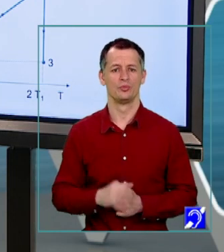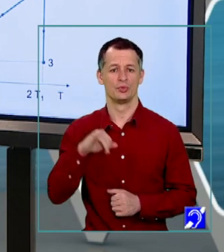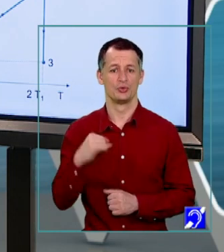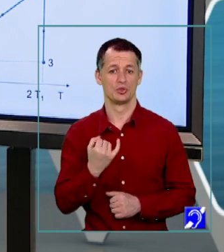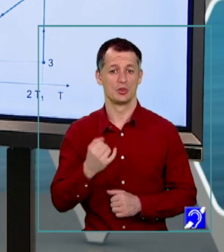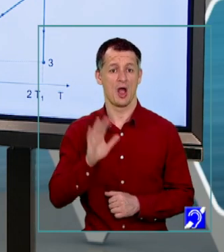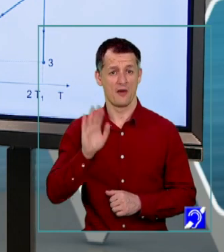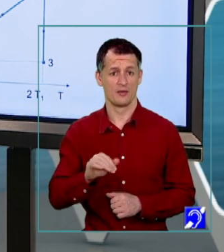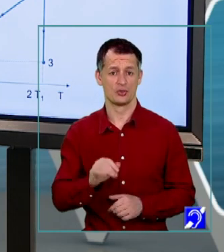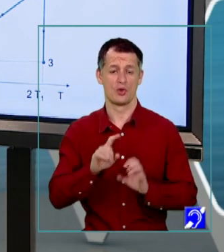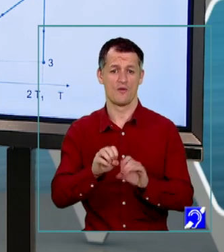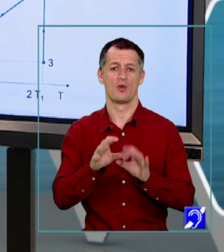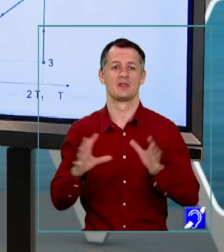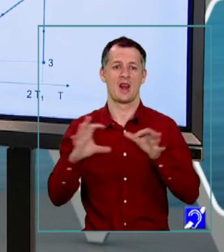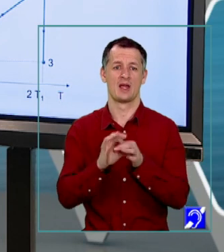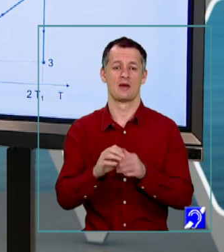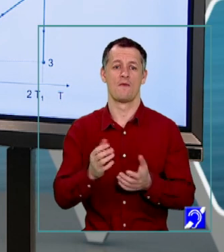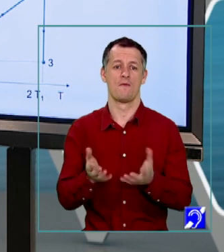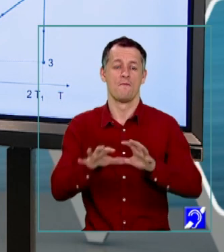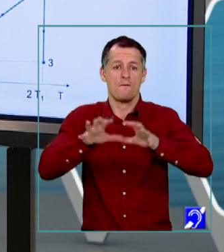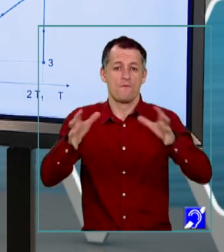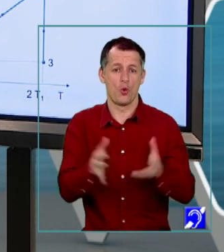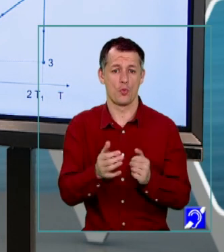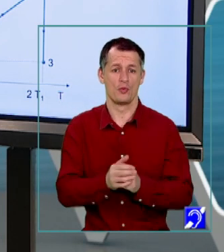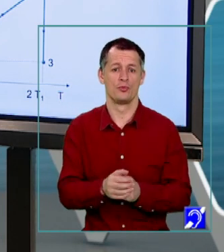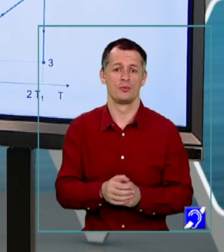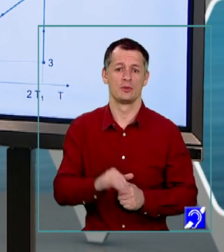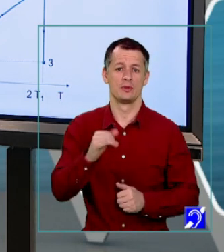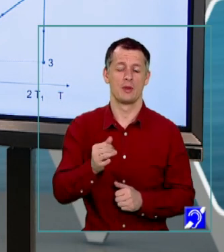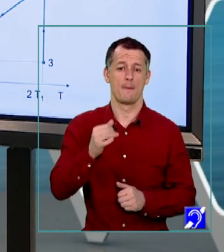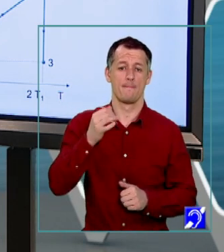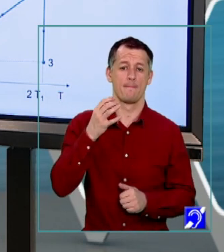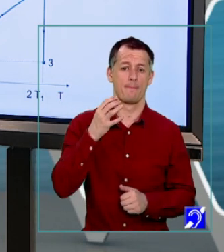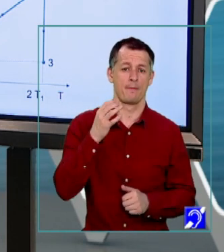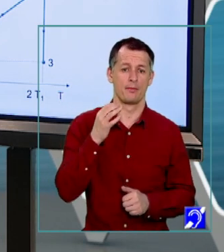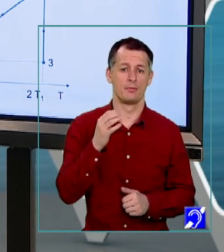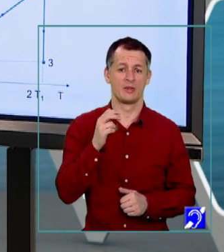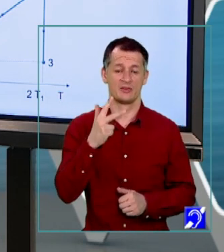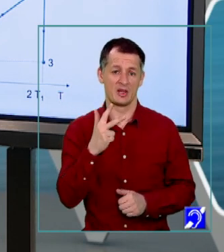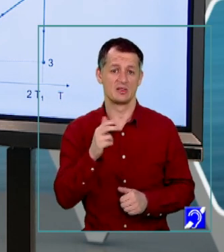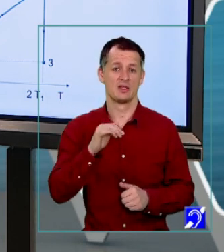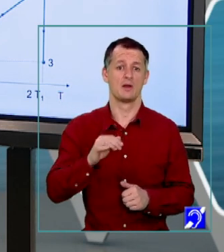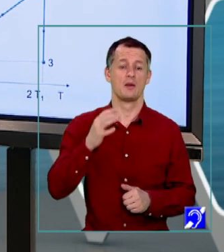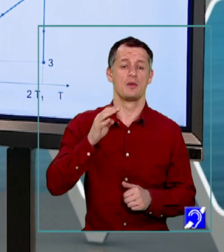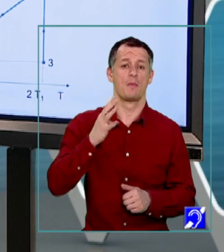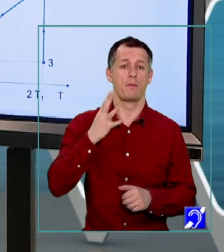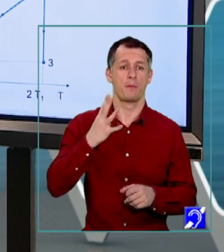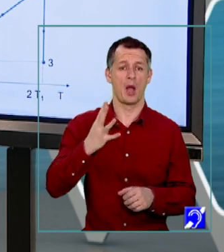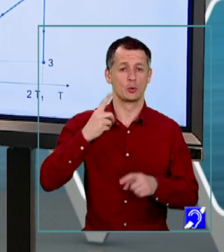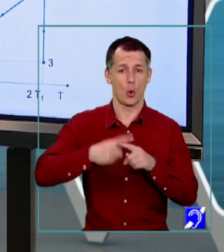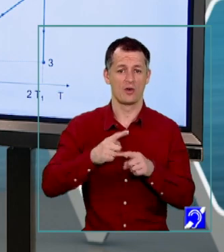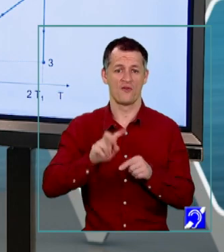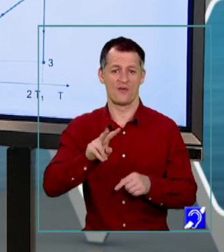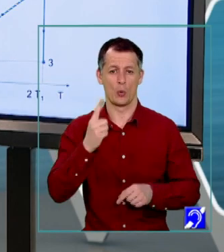și mai avem și o informație legată de volum. Volumul 3 este de 4 ori volumul V1. Am pus și starea 3 și știm că